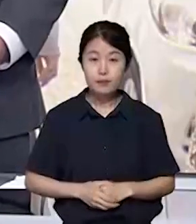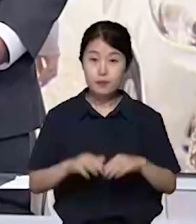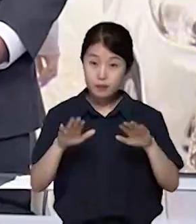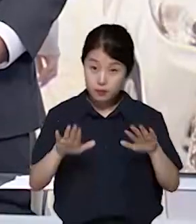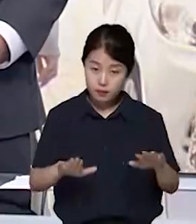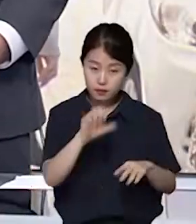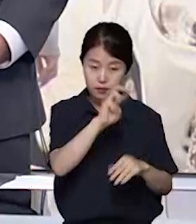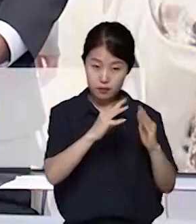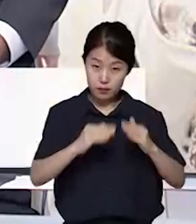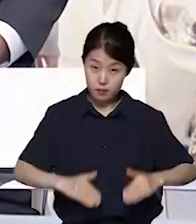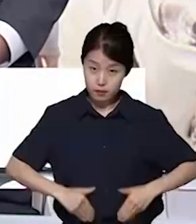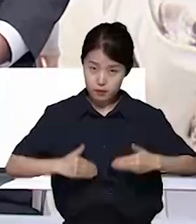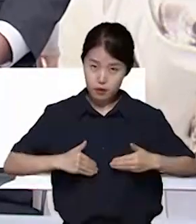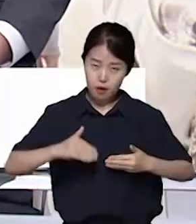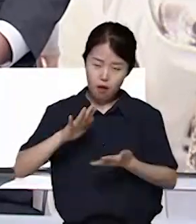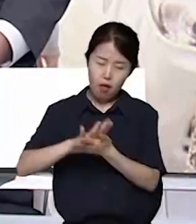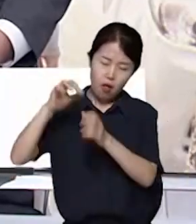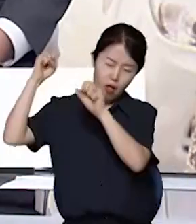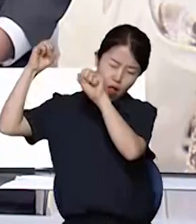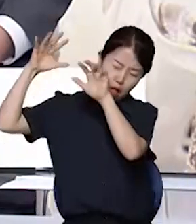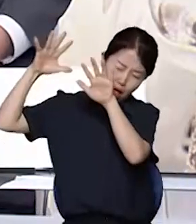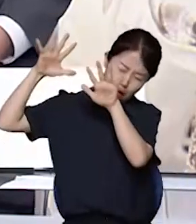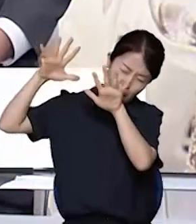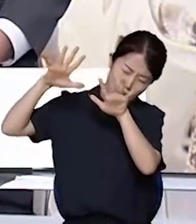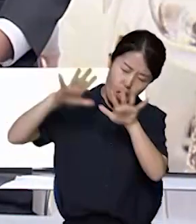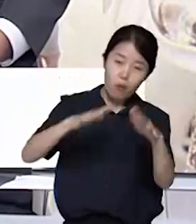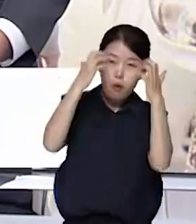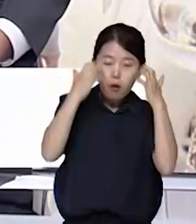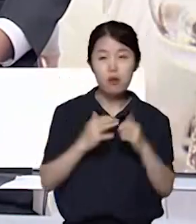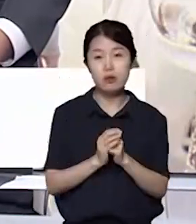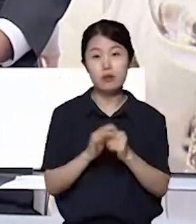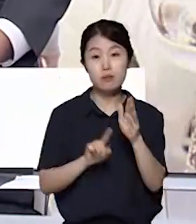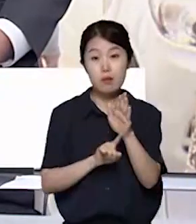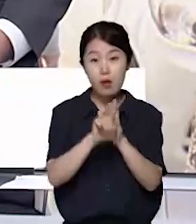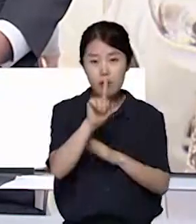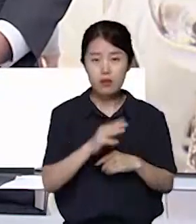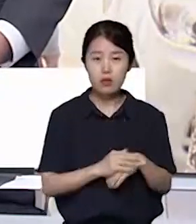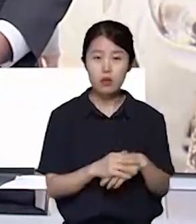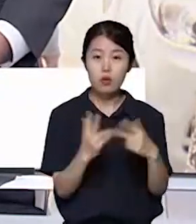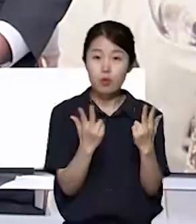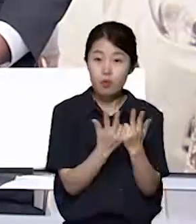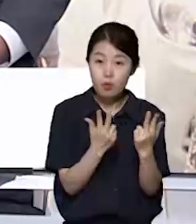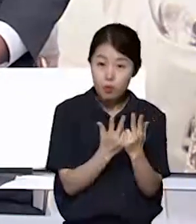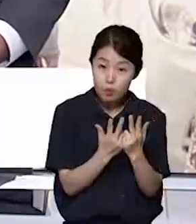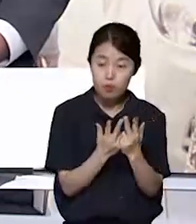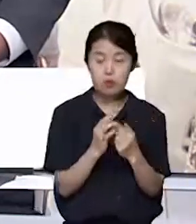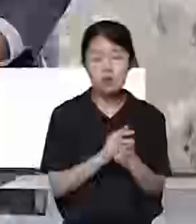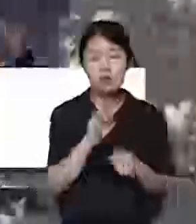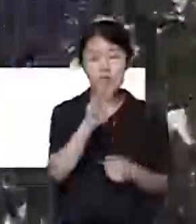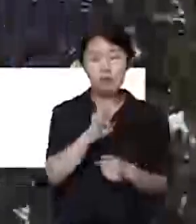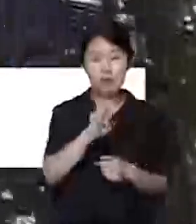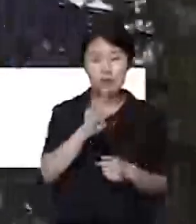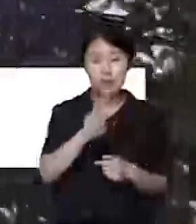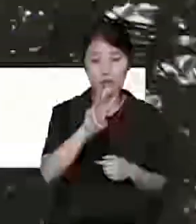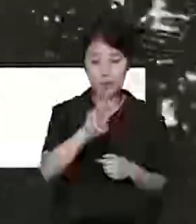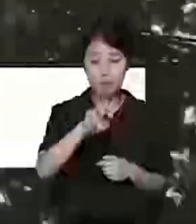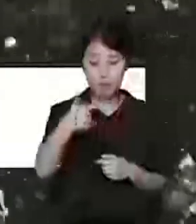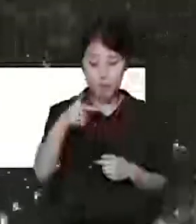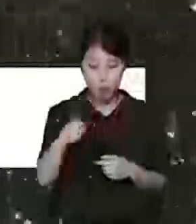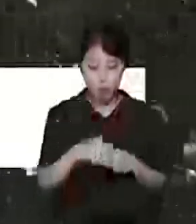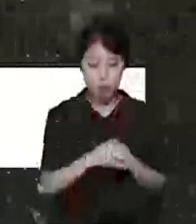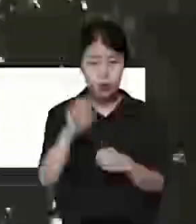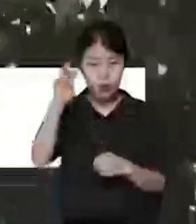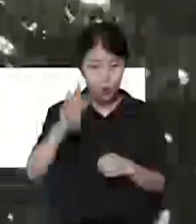오늘도 광주 전남 지방에 찜통더위가 이어졌습니다. 낮 최고 기온은 곡성 석곡 36.6도를 최고로 구례와 광주